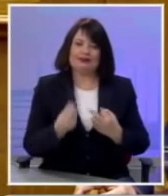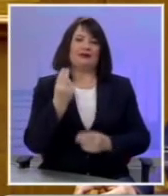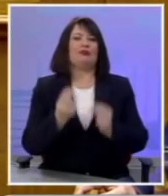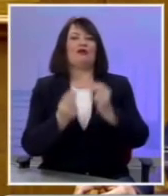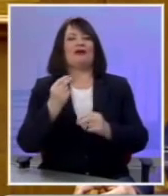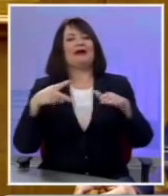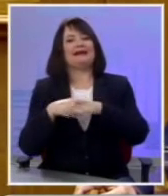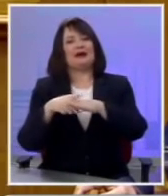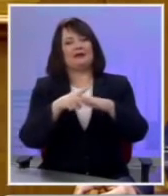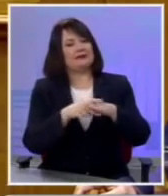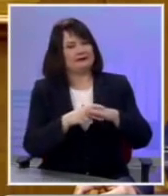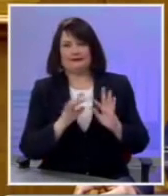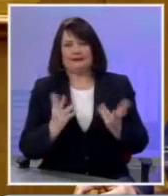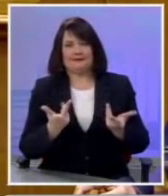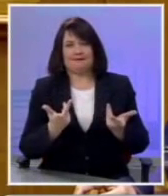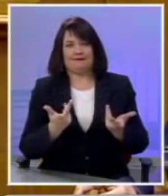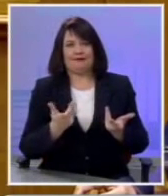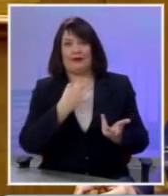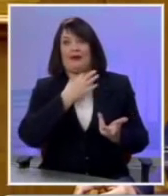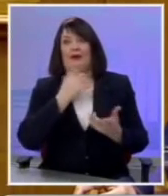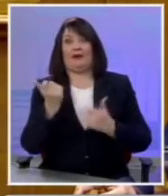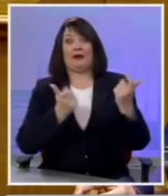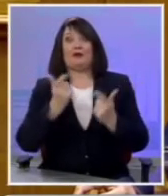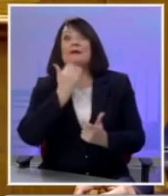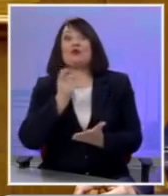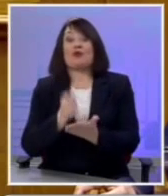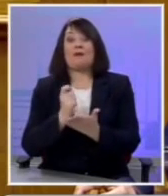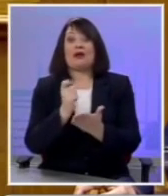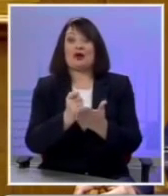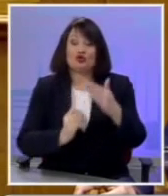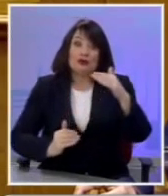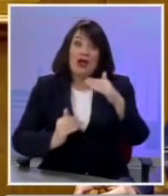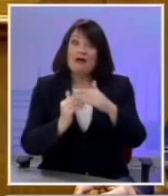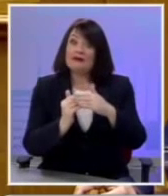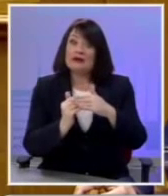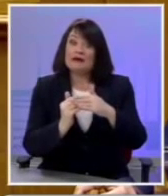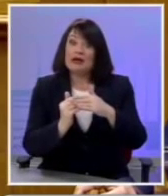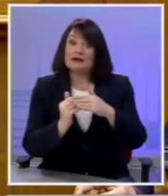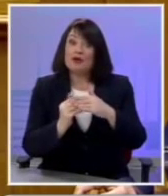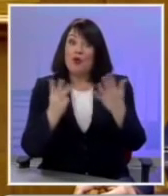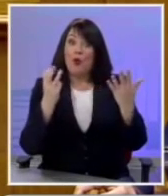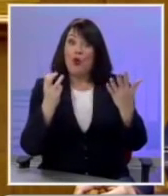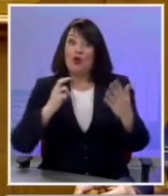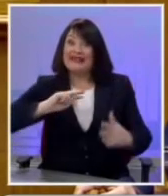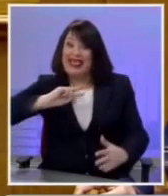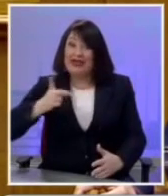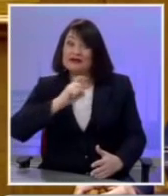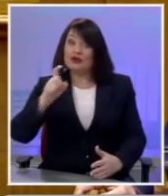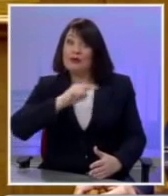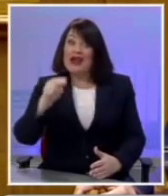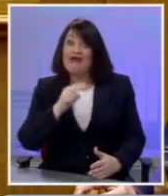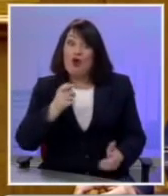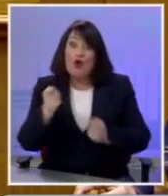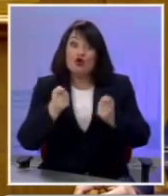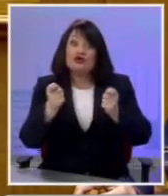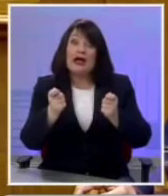τραπεζών με τα κόκκινα δάνεια που φτάσανε, ξεπεράσαν τα 80 δισεκατομμύρια ευρώ